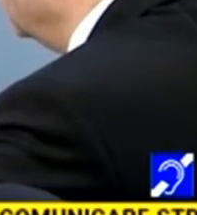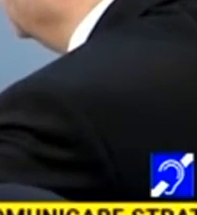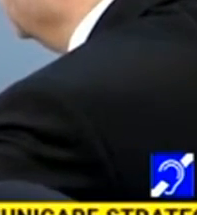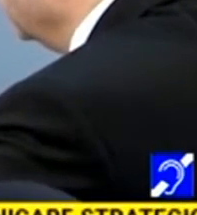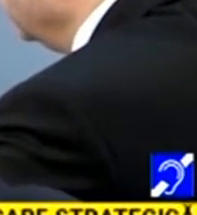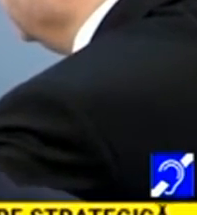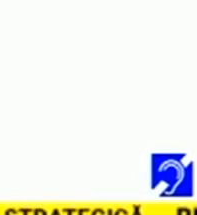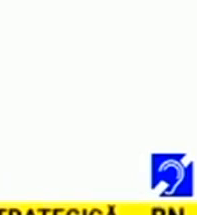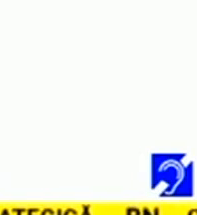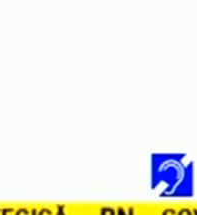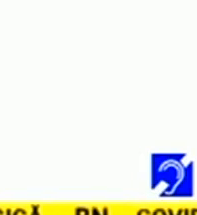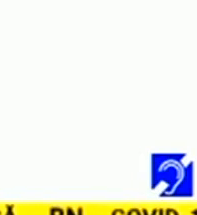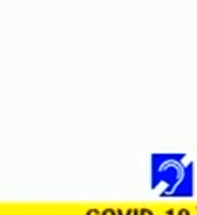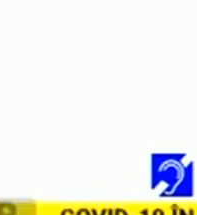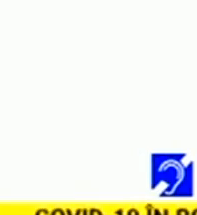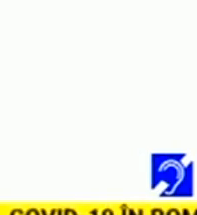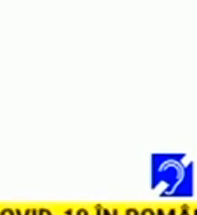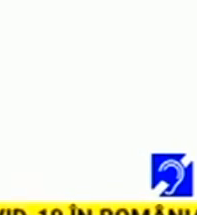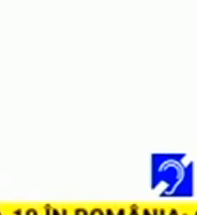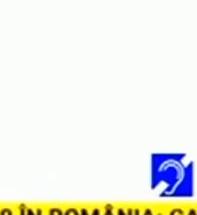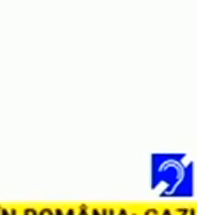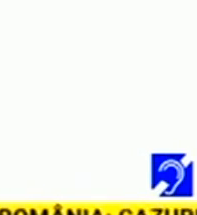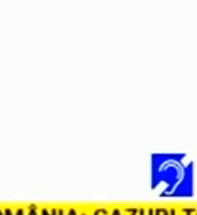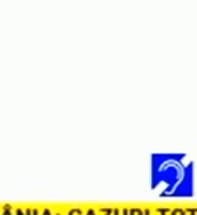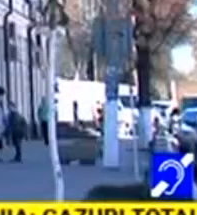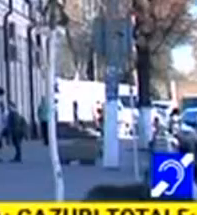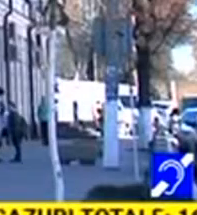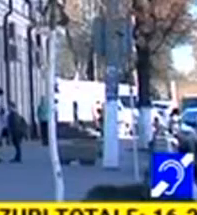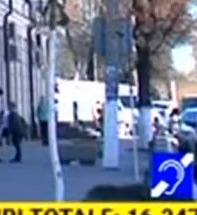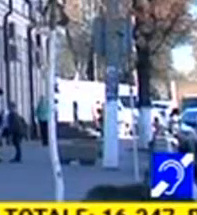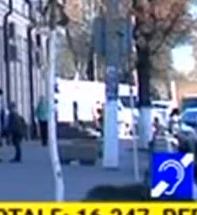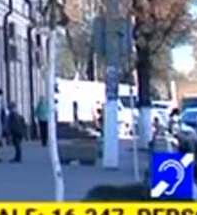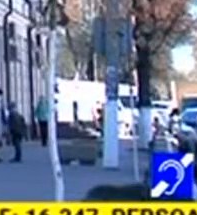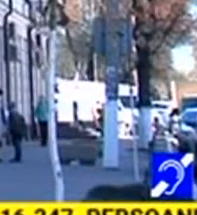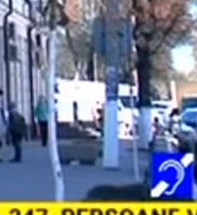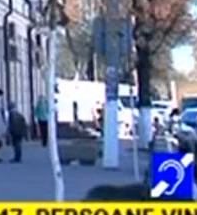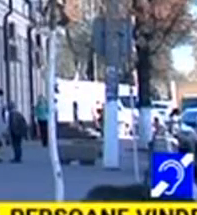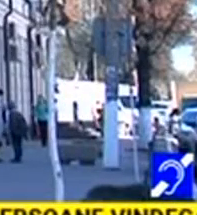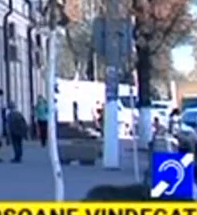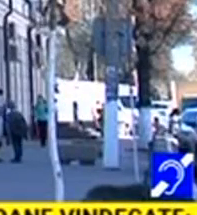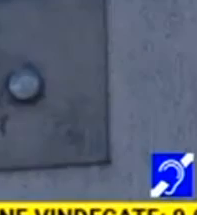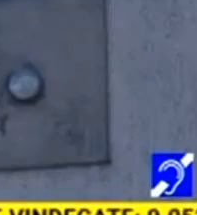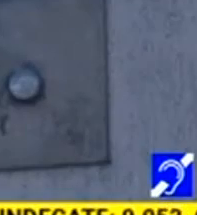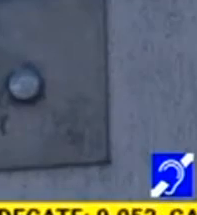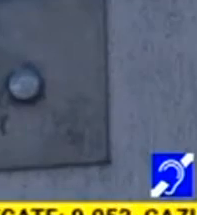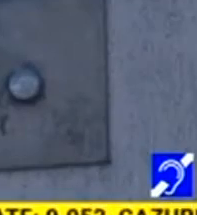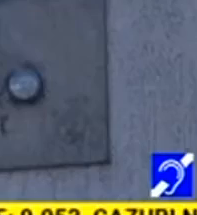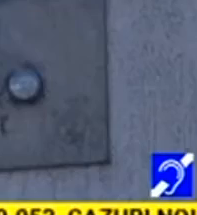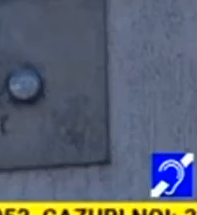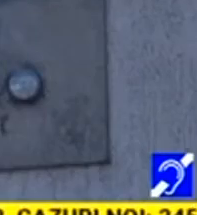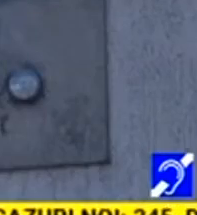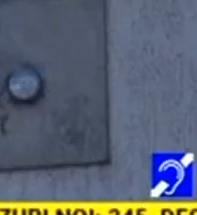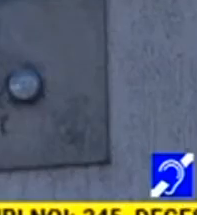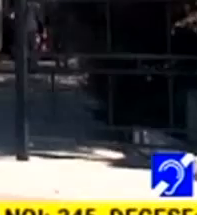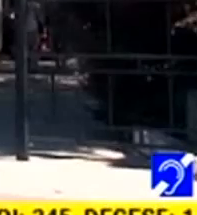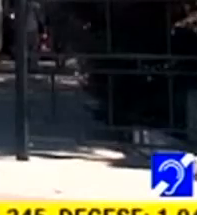Președintele Igor Dodon susține că ancheta în dosarul furtului miliardului a înregistrat progrese considerabile, iar ilegalitățile comise